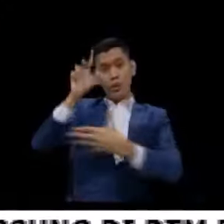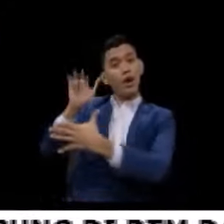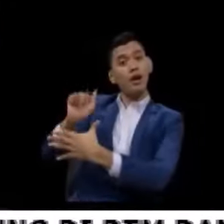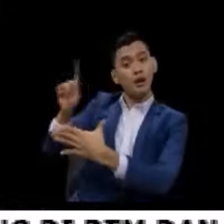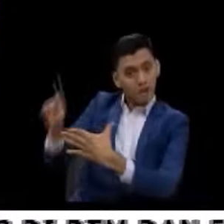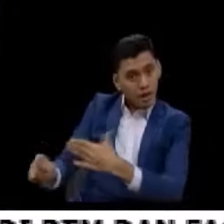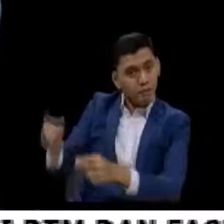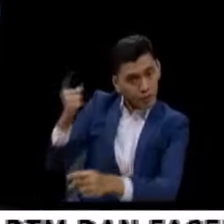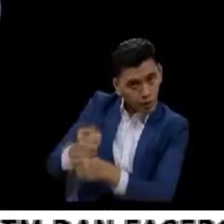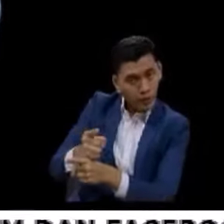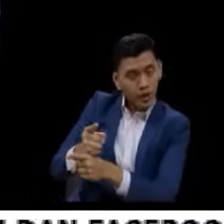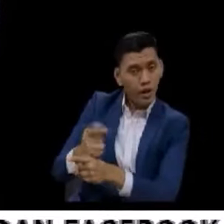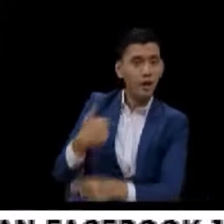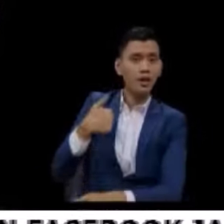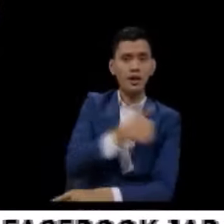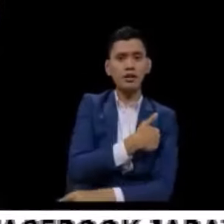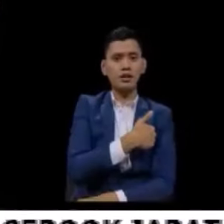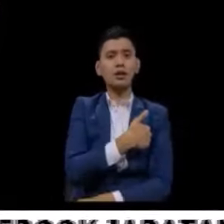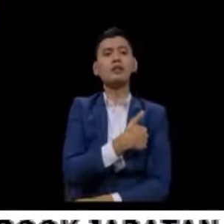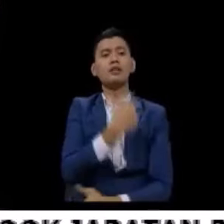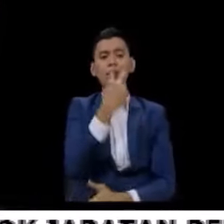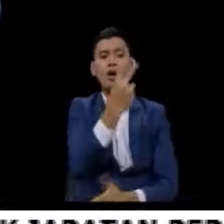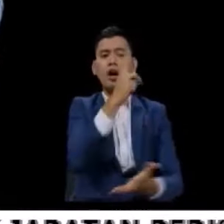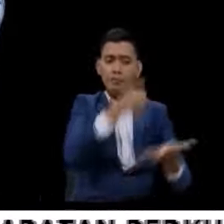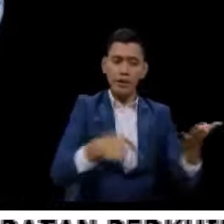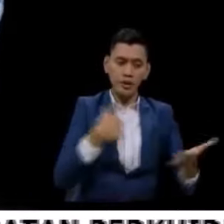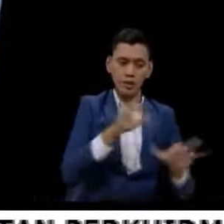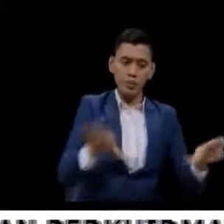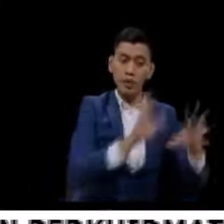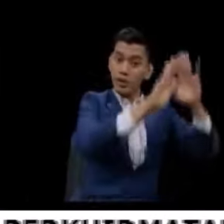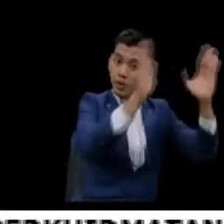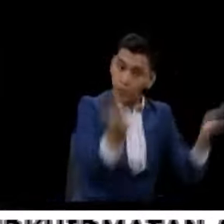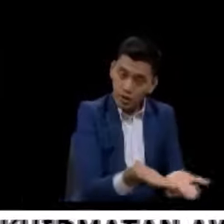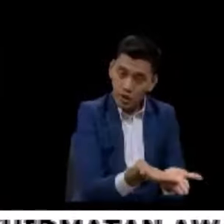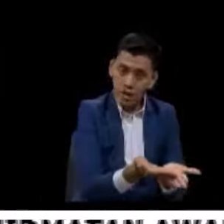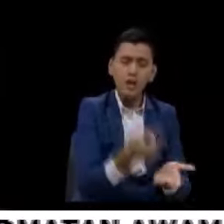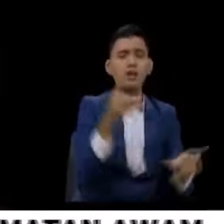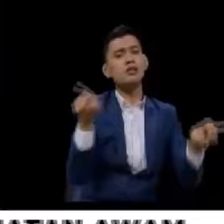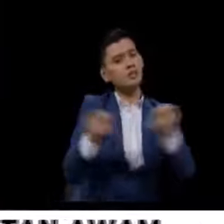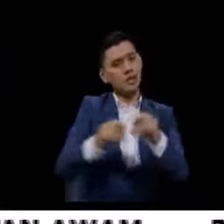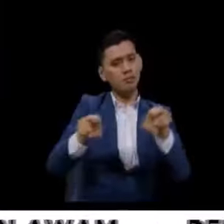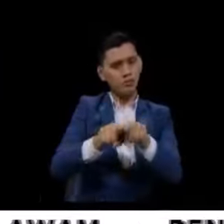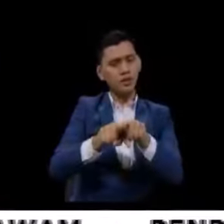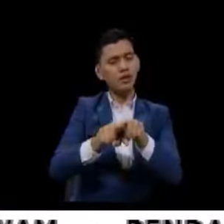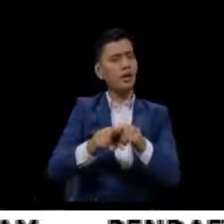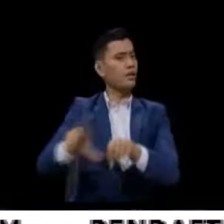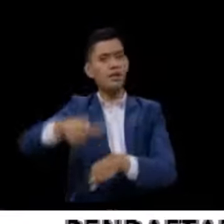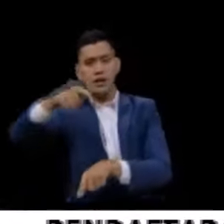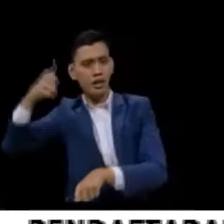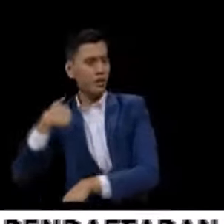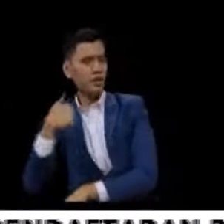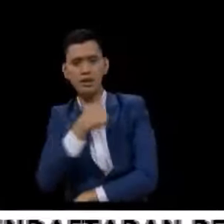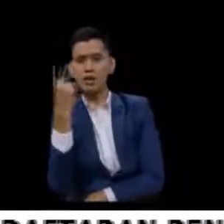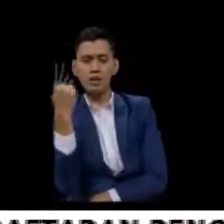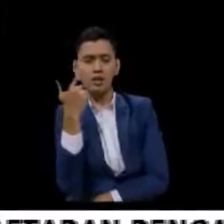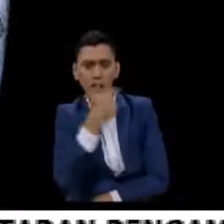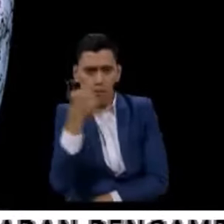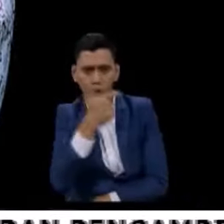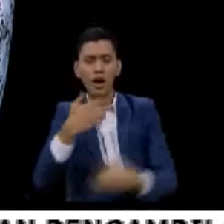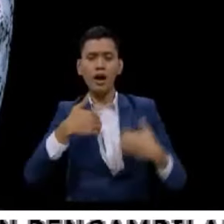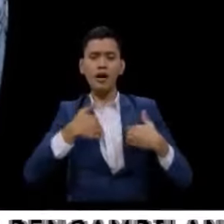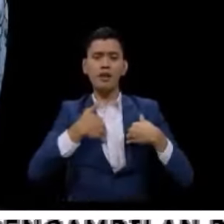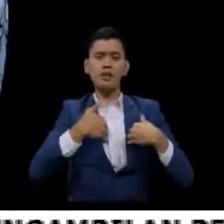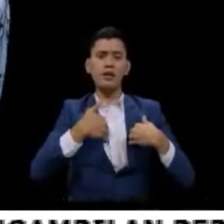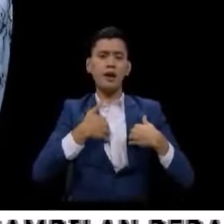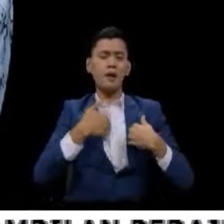untuk nak tengok apa yang kita lakukan dia tadinya begitulah juga dengan benda-benda yang lain kita tanda khusus peti